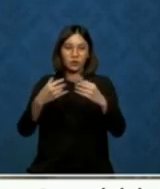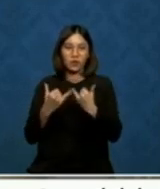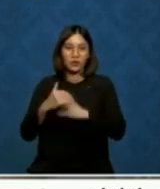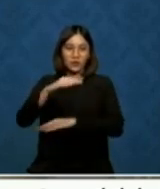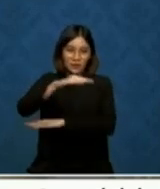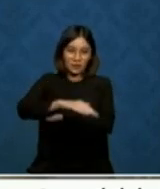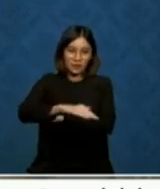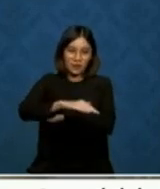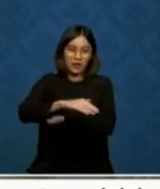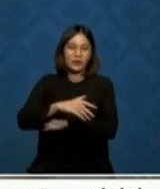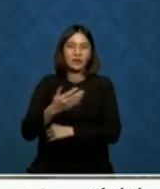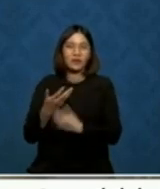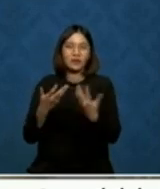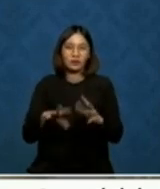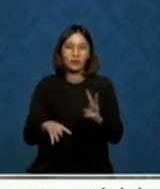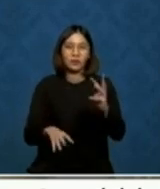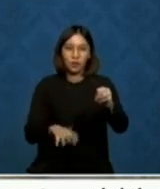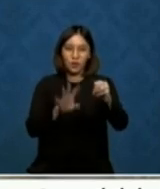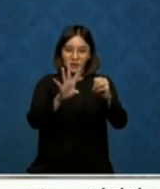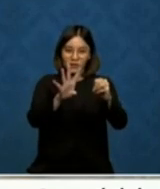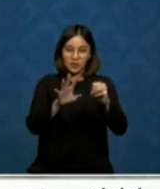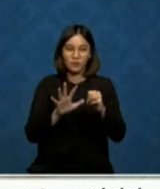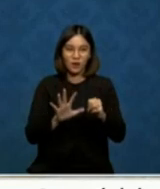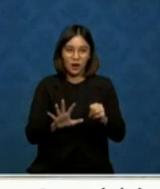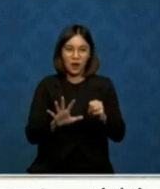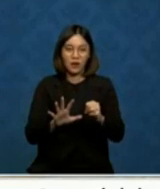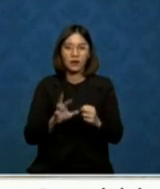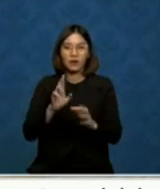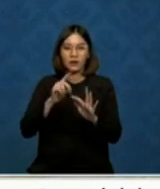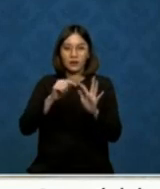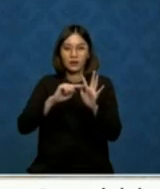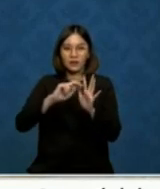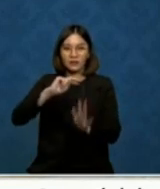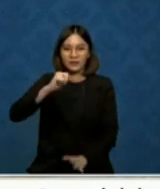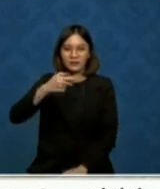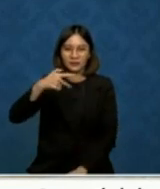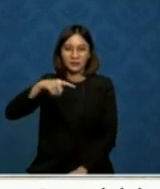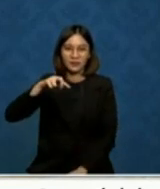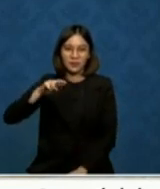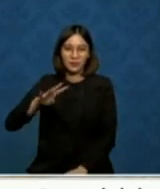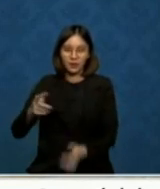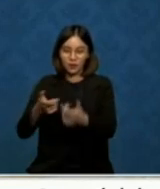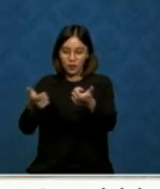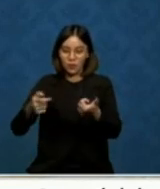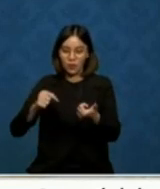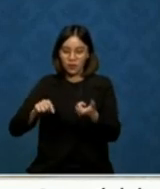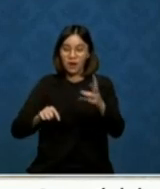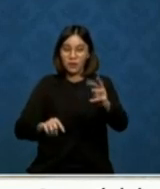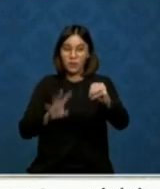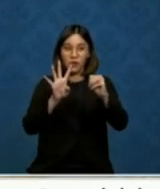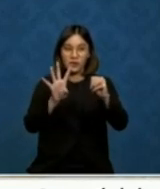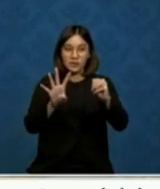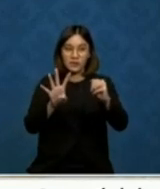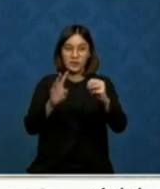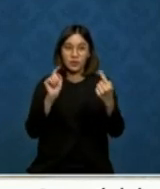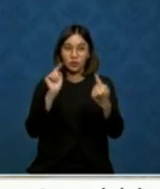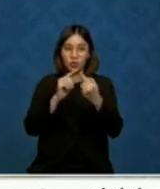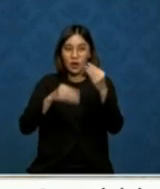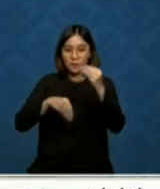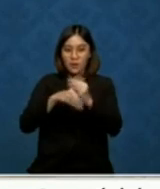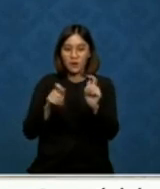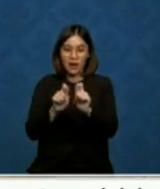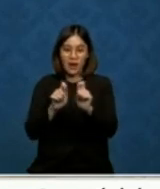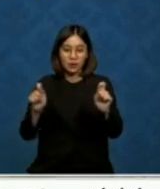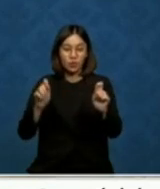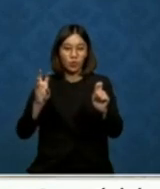นแล้วคือมาตรา4และมาตรา5ของร่างพระราชบัญญัตินี้มาตรา4นี้เป็นเรื่องการเพิ่มอนุมาต